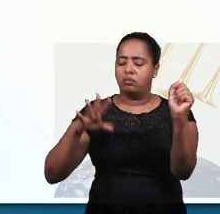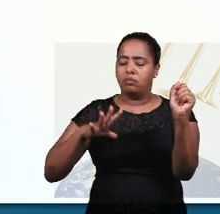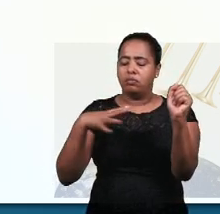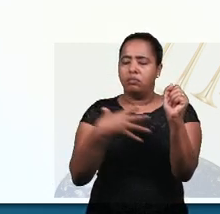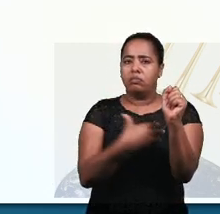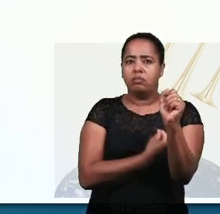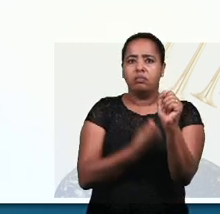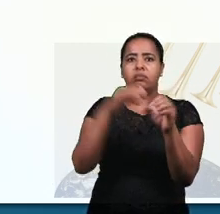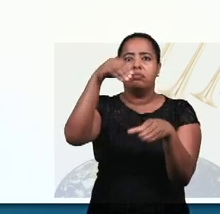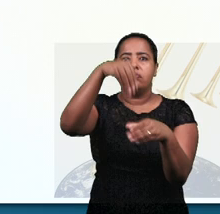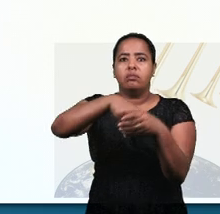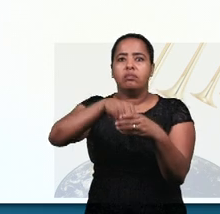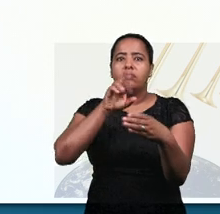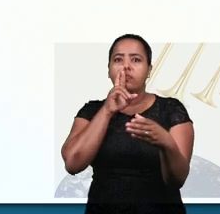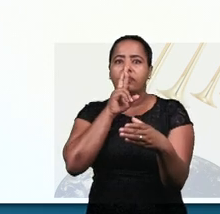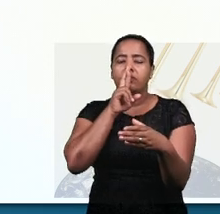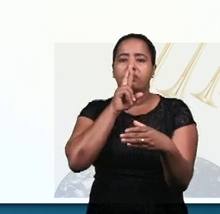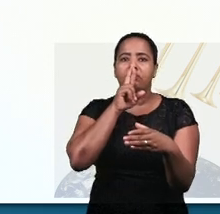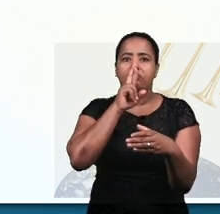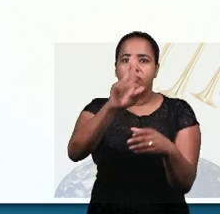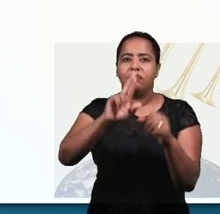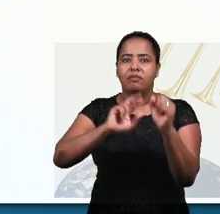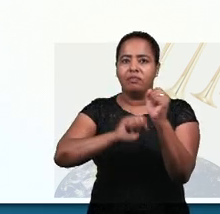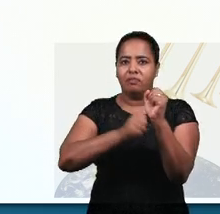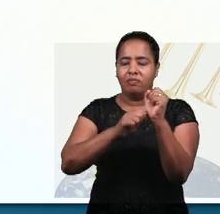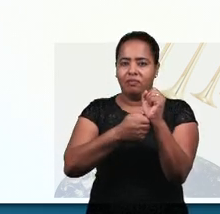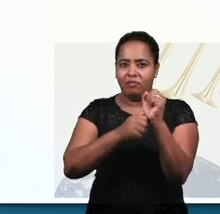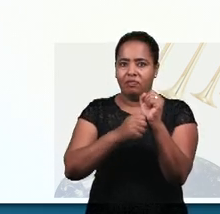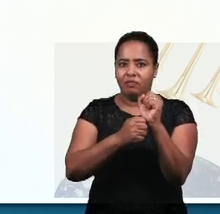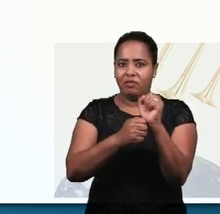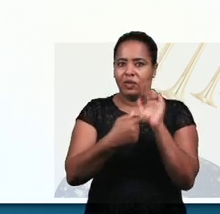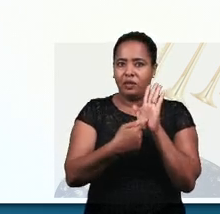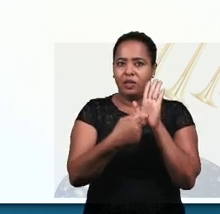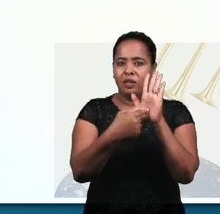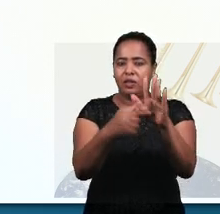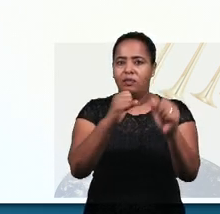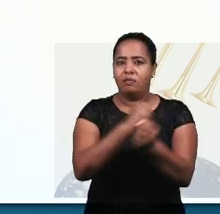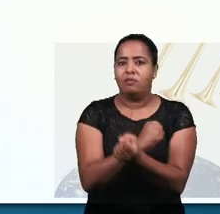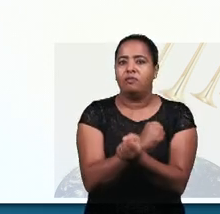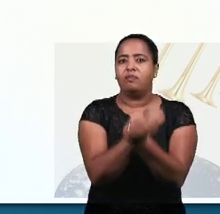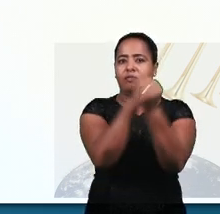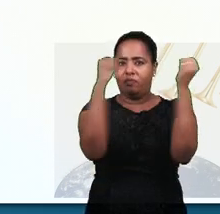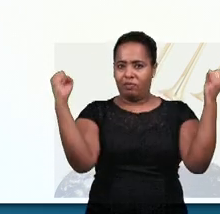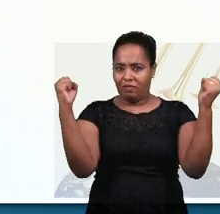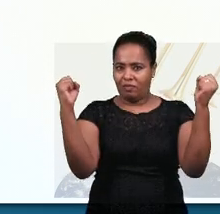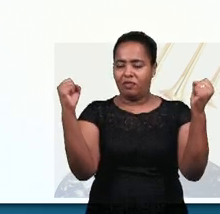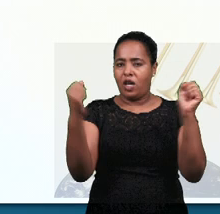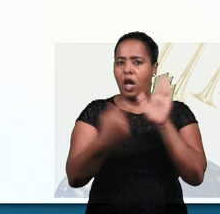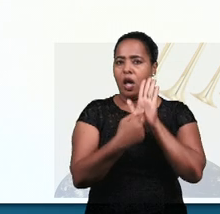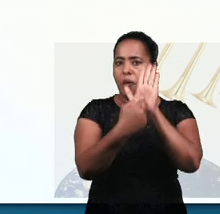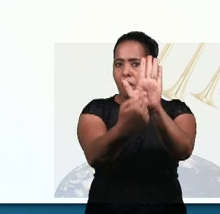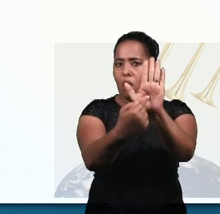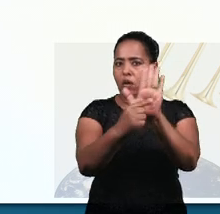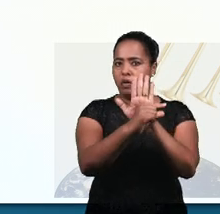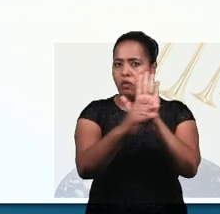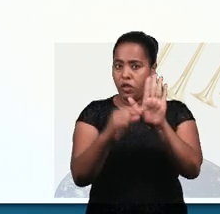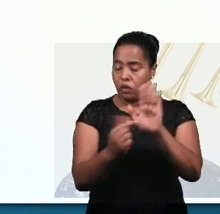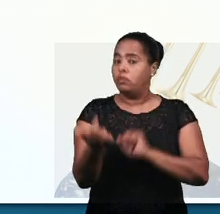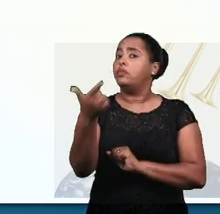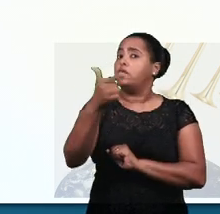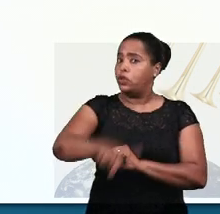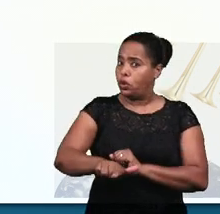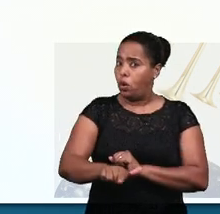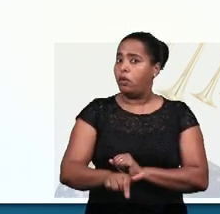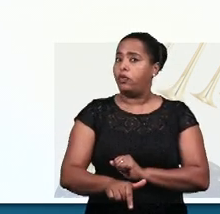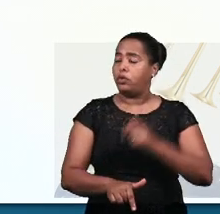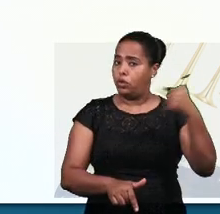trouve dans la réponse de l'énigme qui a été donnée par Samson. Et citez le verset. Je vais reprendre.